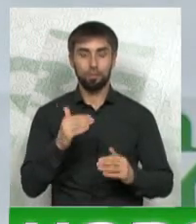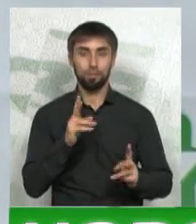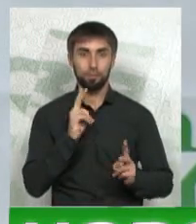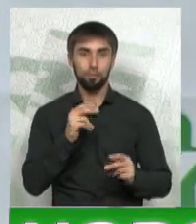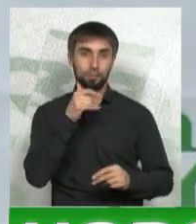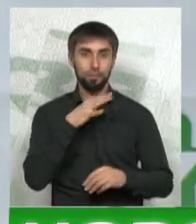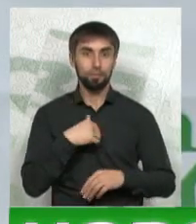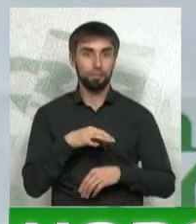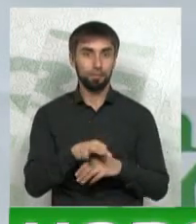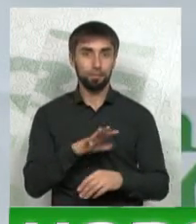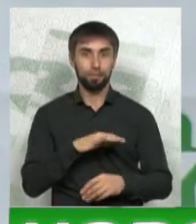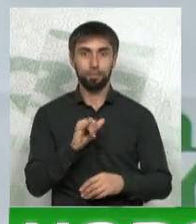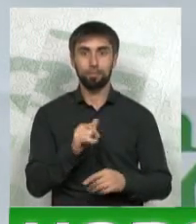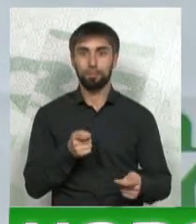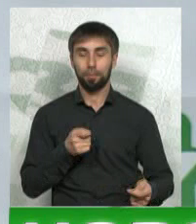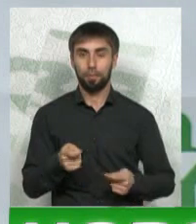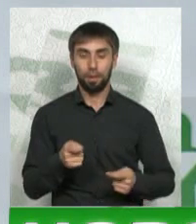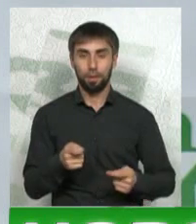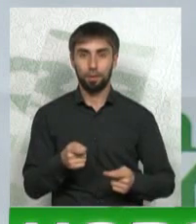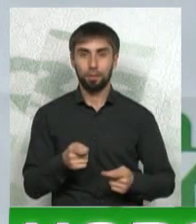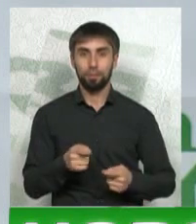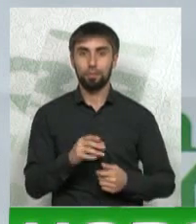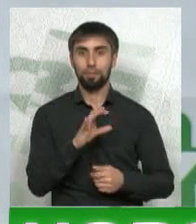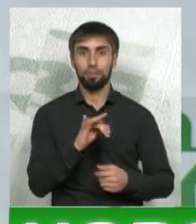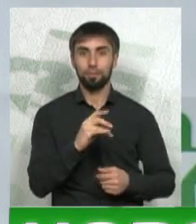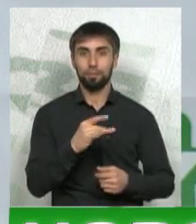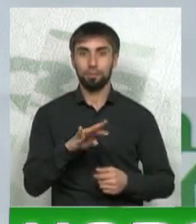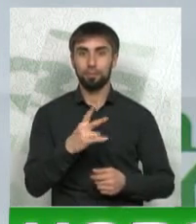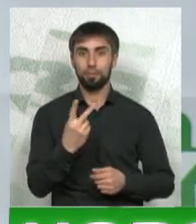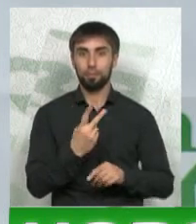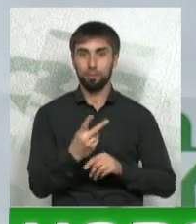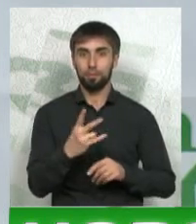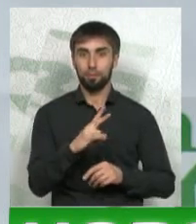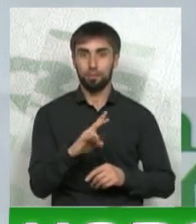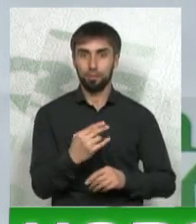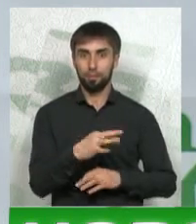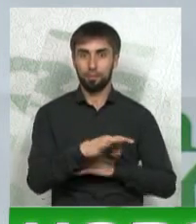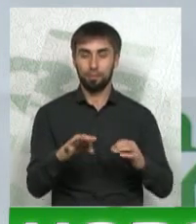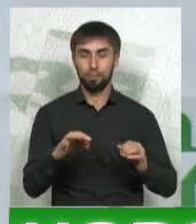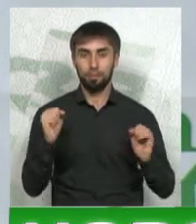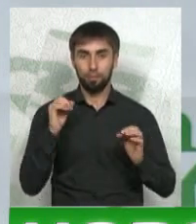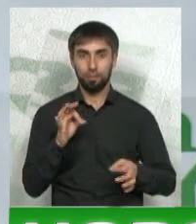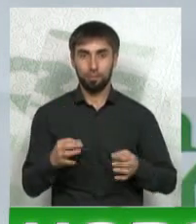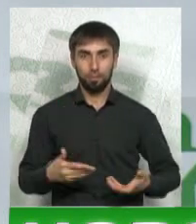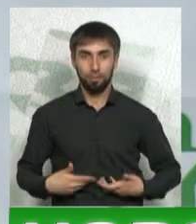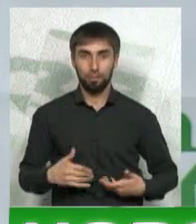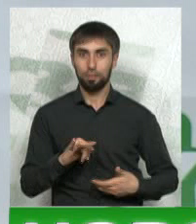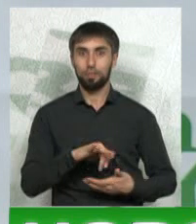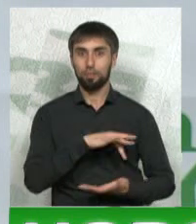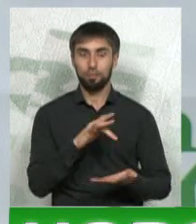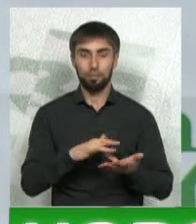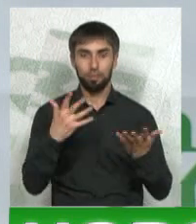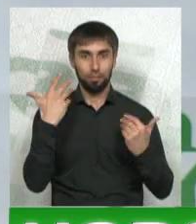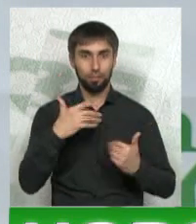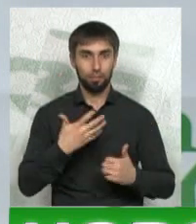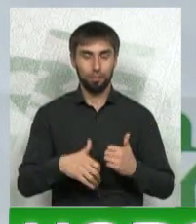совещания, которое мы проводили у правительства по синхронизации двух нас проектов, «Спорт. Норма жизни» и «Городская комфортная